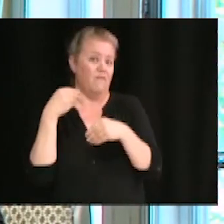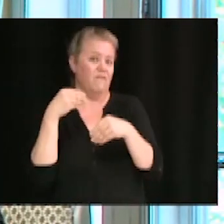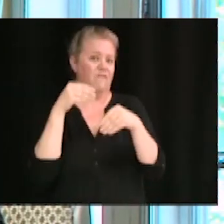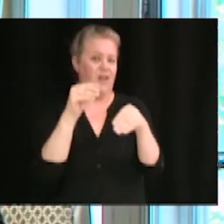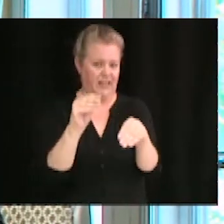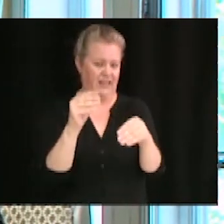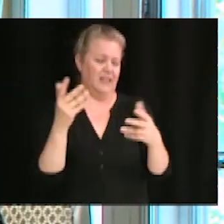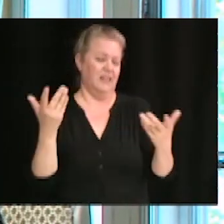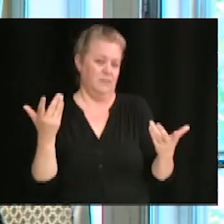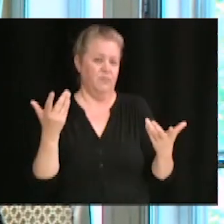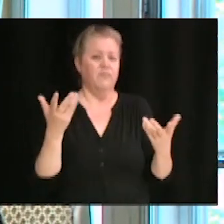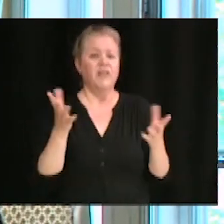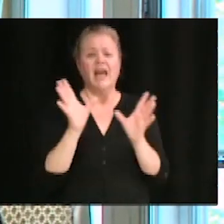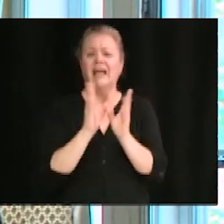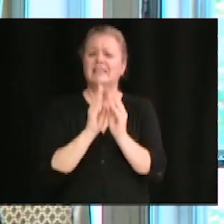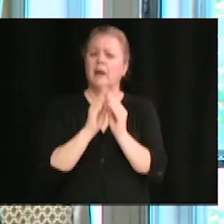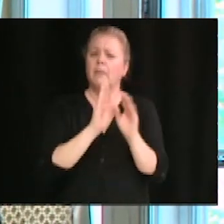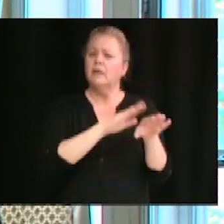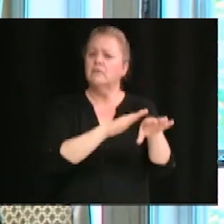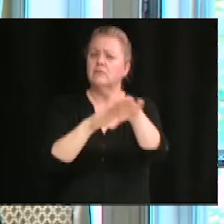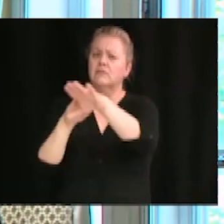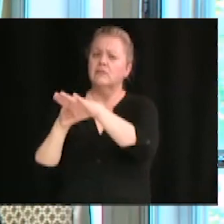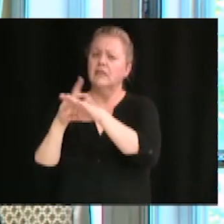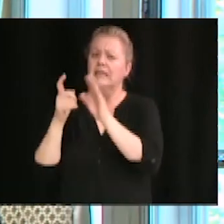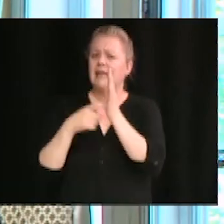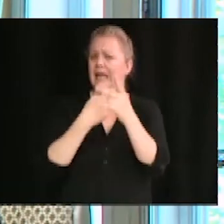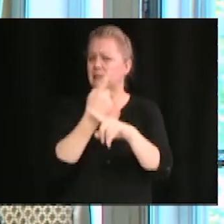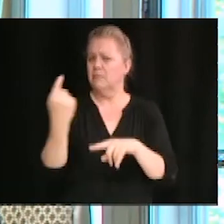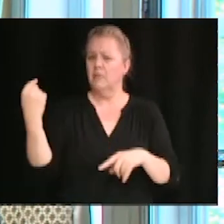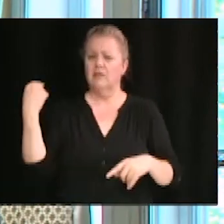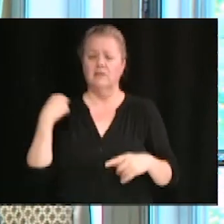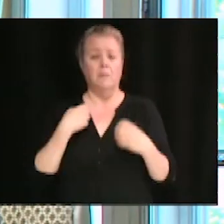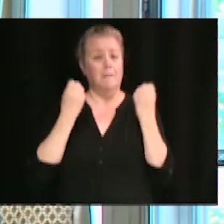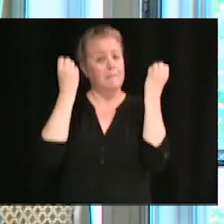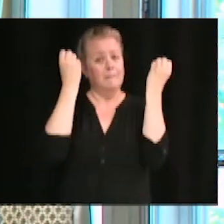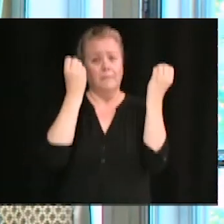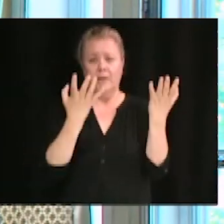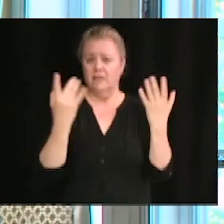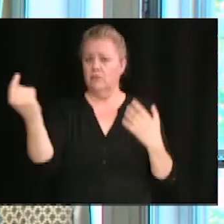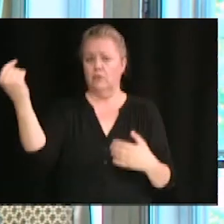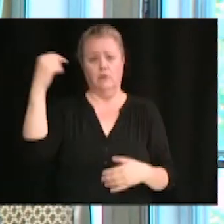L'assemblée de consultation a eu lieu la semaine dernière. Aucun citoyen n s'est présenté.